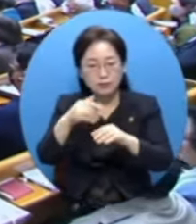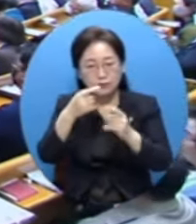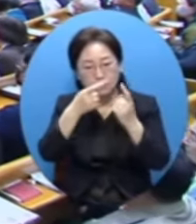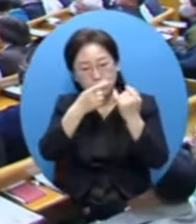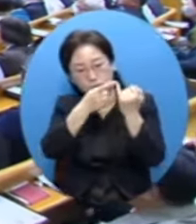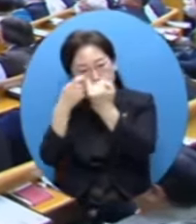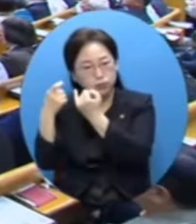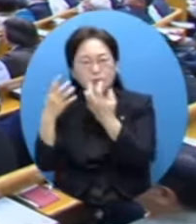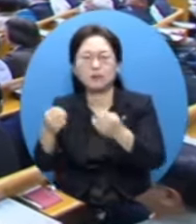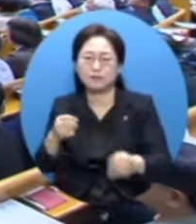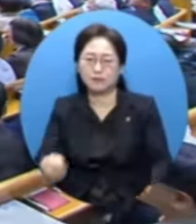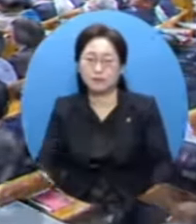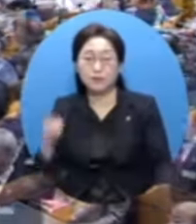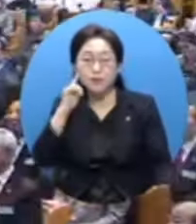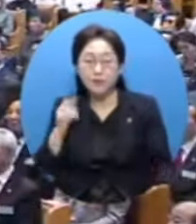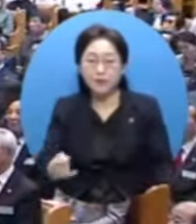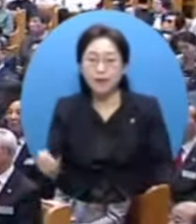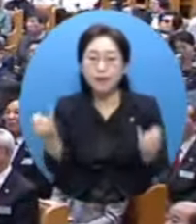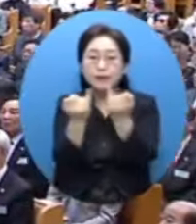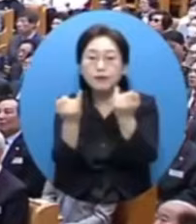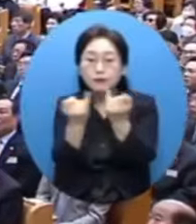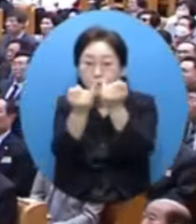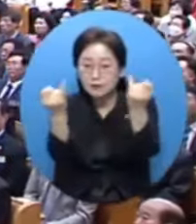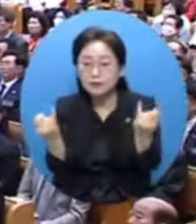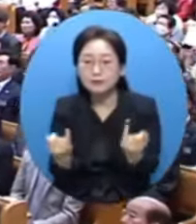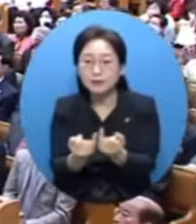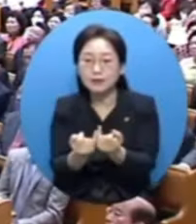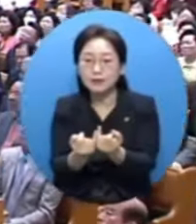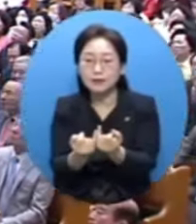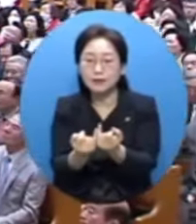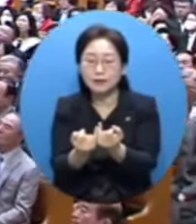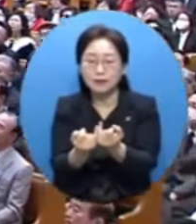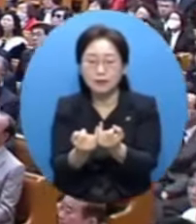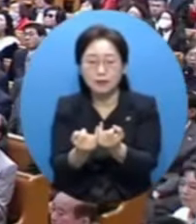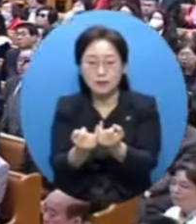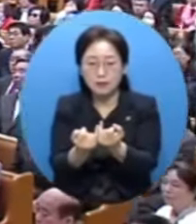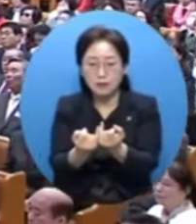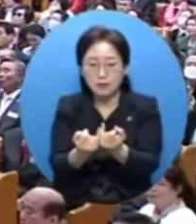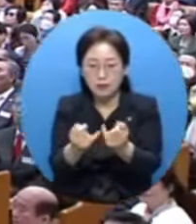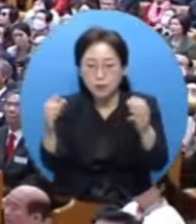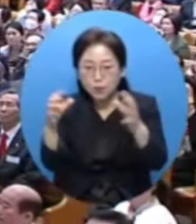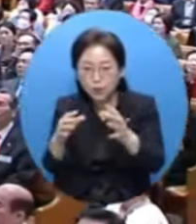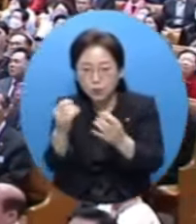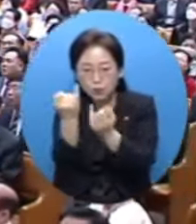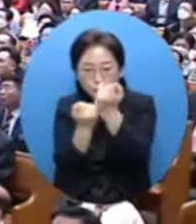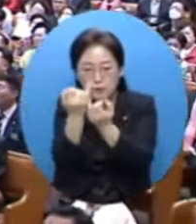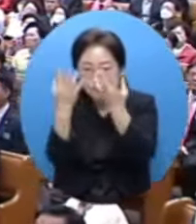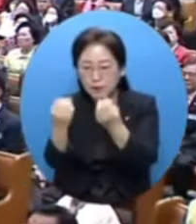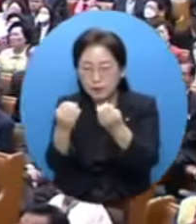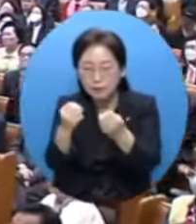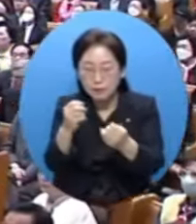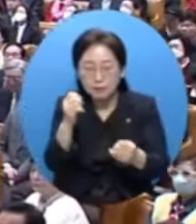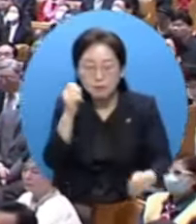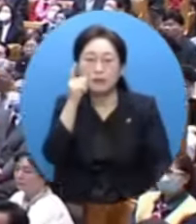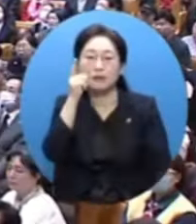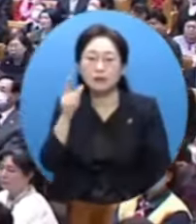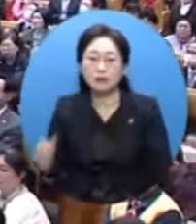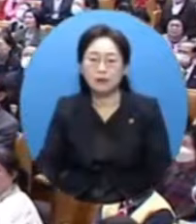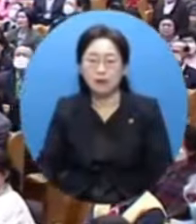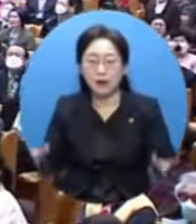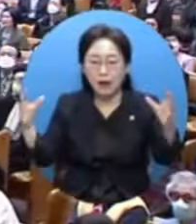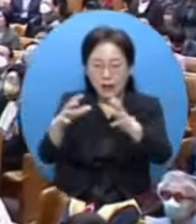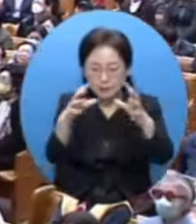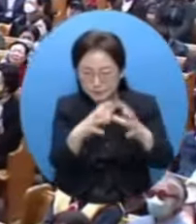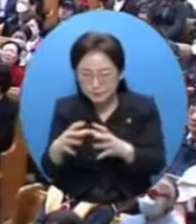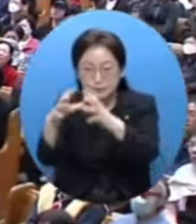농구를 하면서 여자 스포츠 세계에 많은 동성애자들이 있다는 걸 알게 됐습니다. 늘 같이 합숙하면서 같이